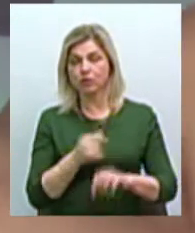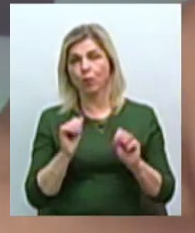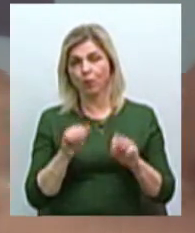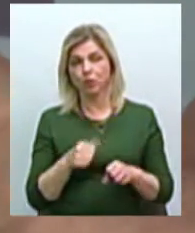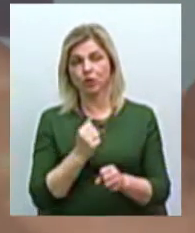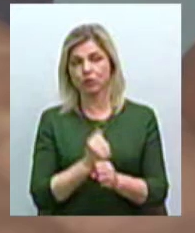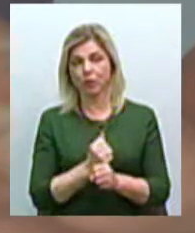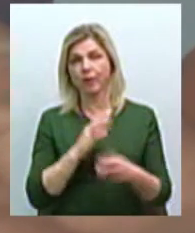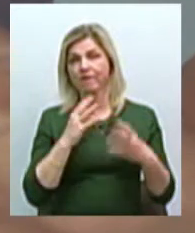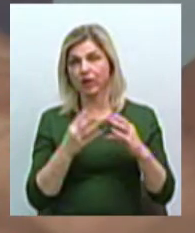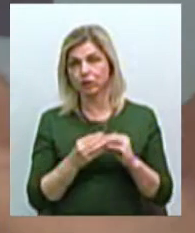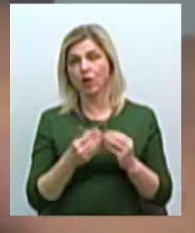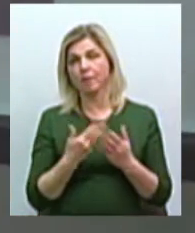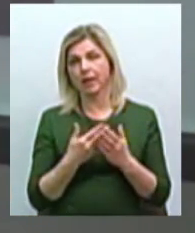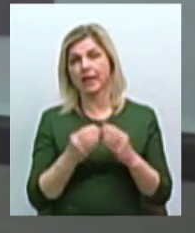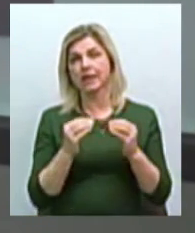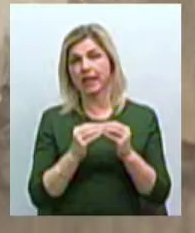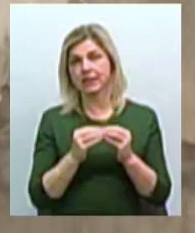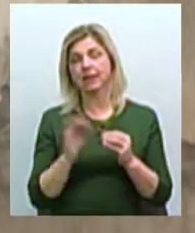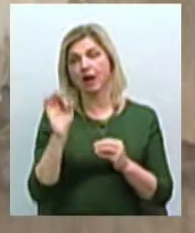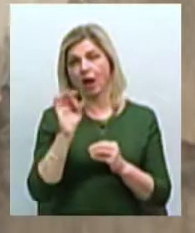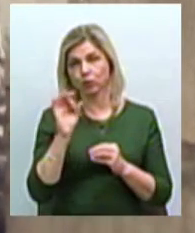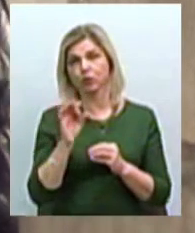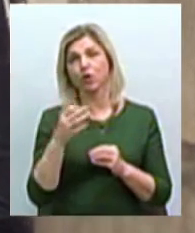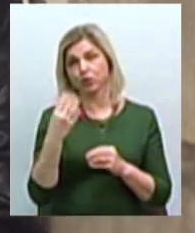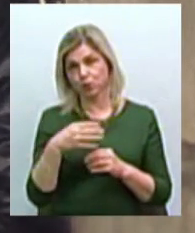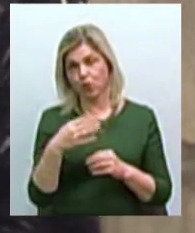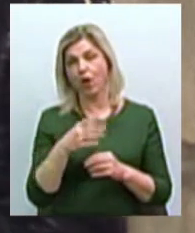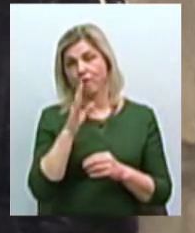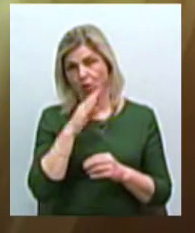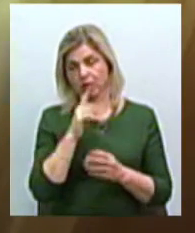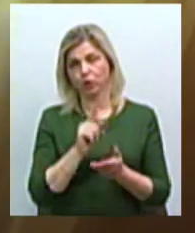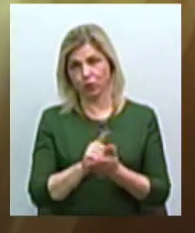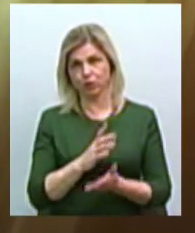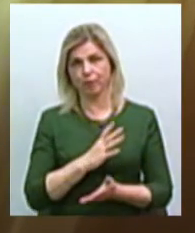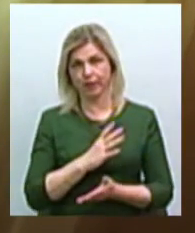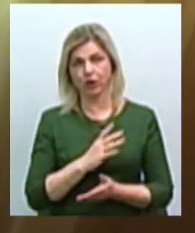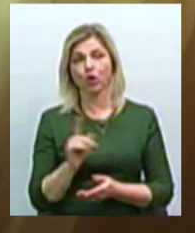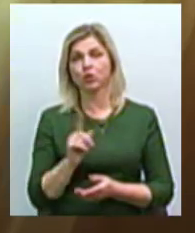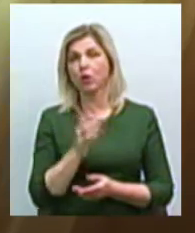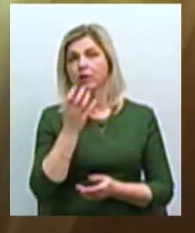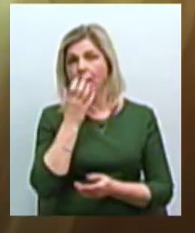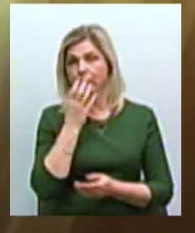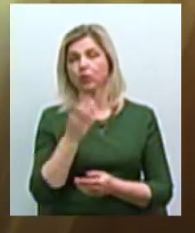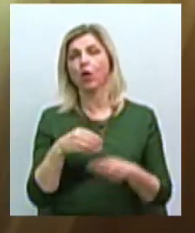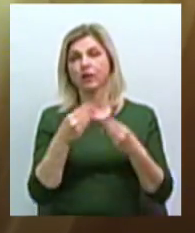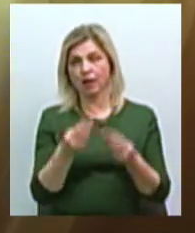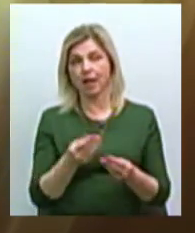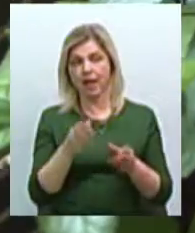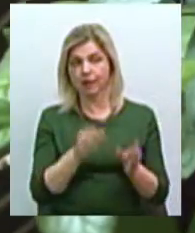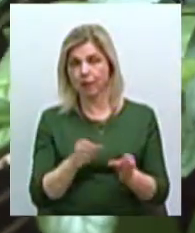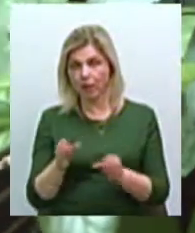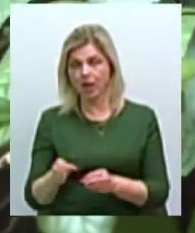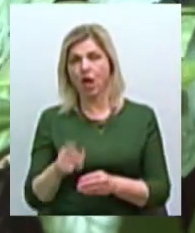зробити висновок, що 10 градусів 40 вода у системі вже буде, повинна бути. Аби тепло безперешкодно потрапило до квартири, чоловік